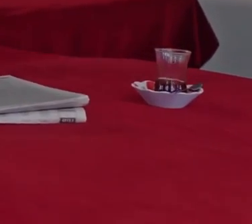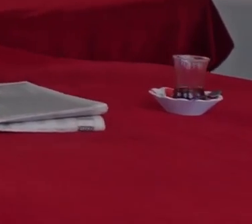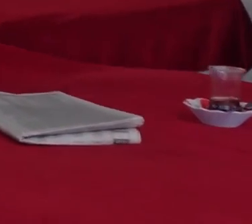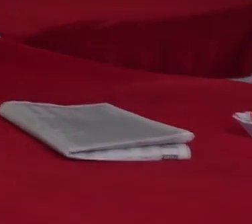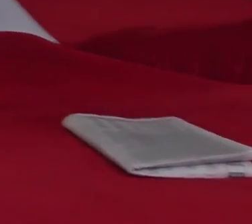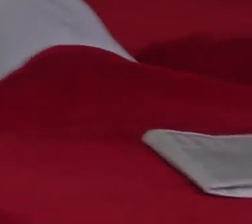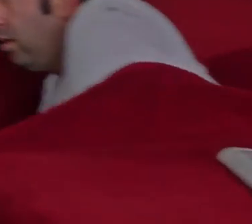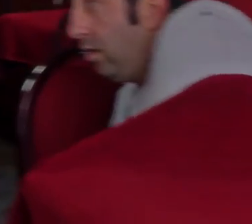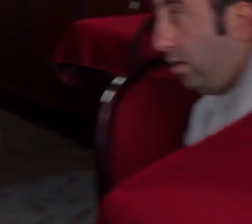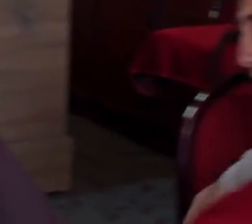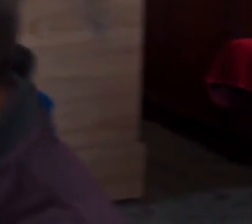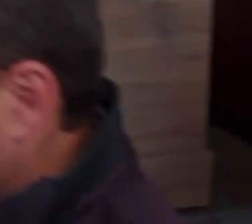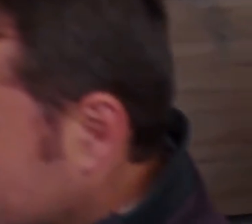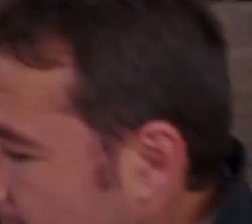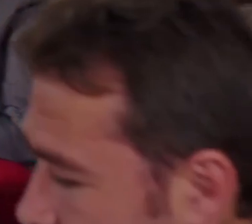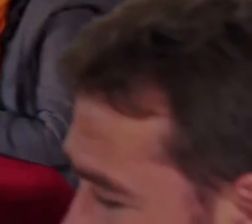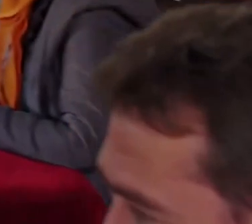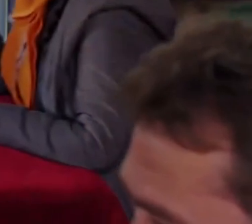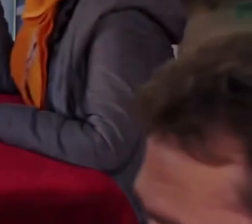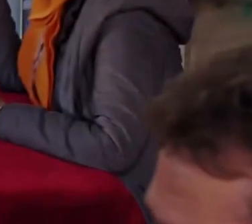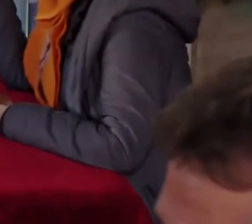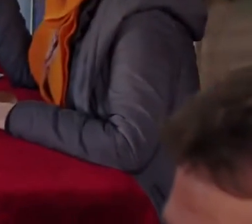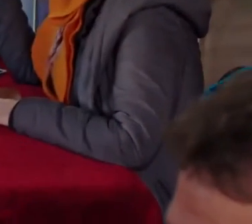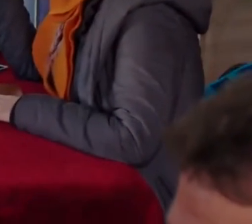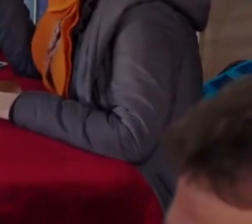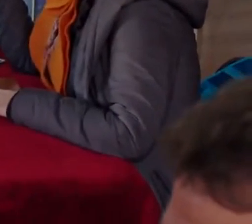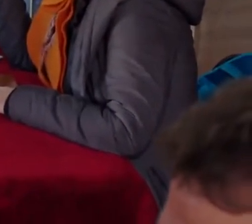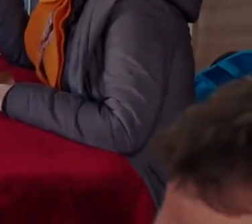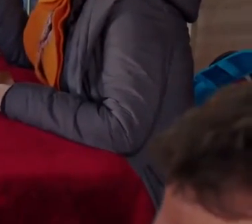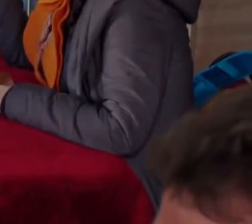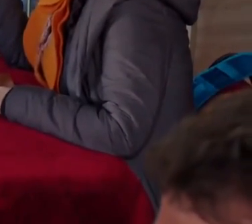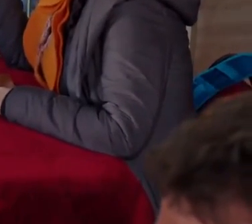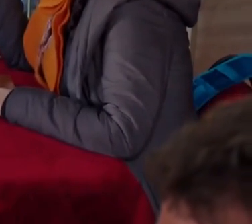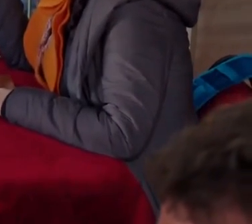çıktı. Santral havalı tavırlarıyla ellerini birleştirdi.